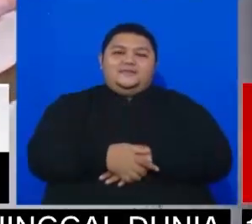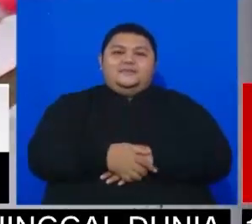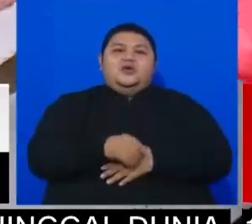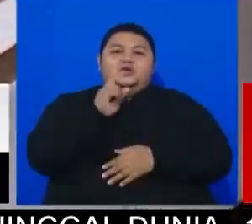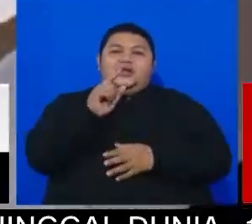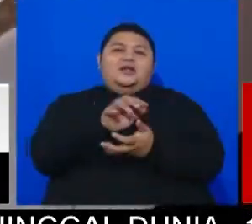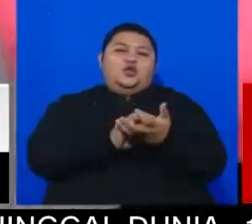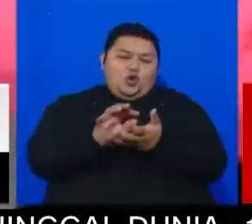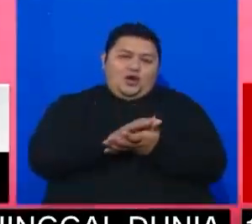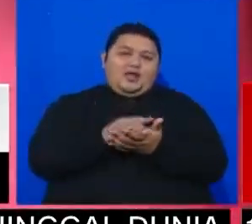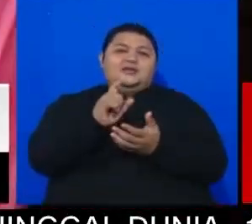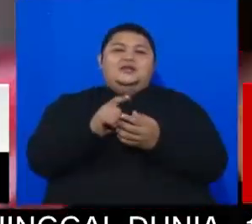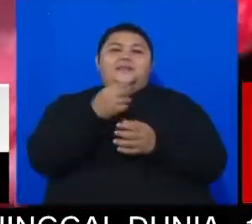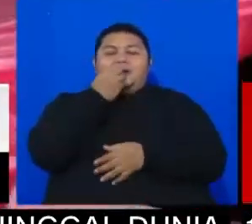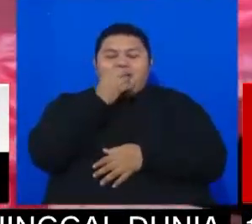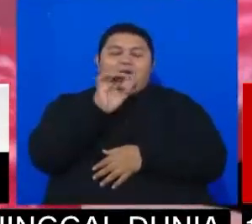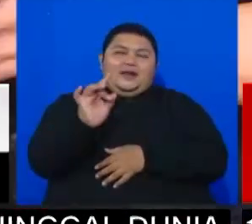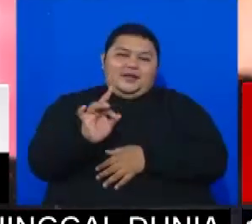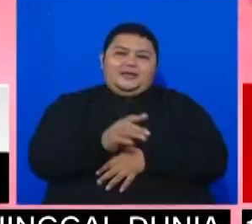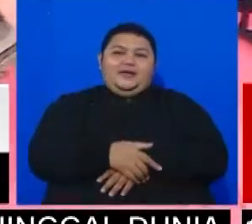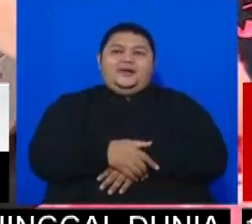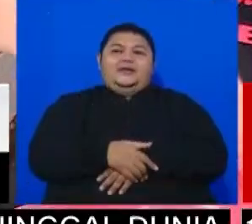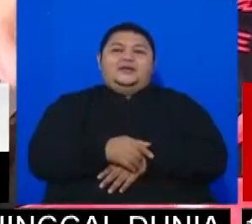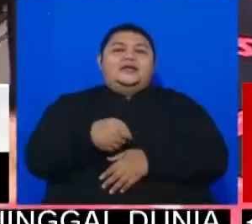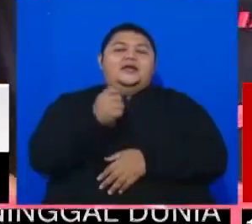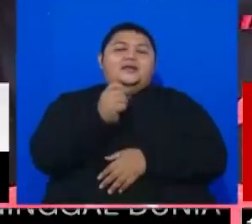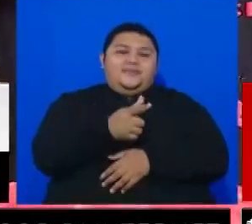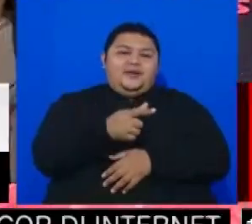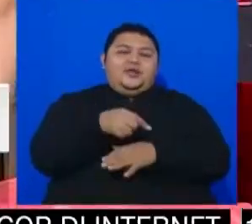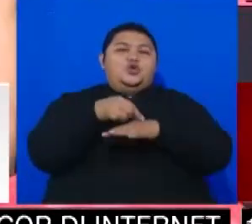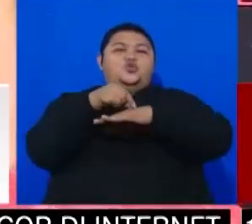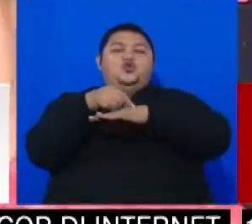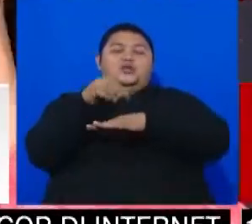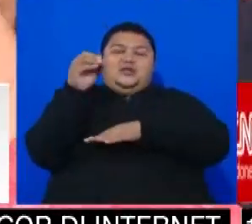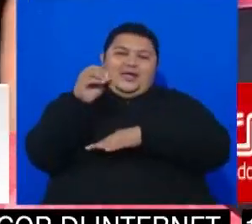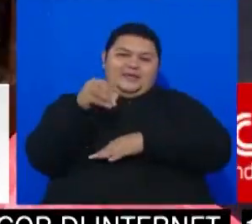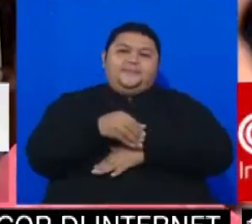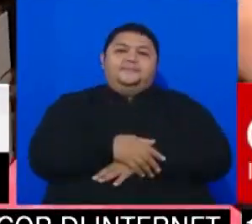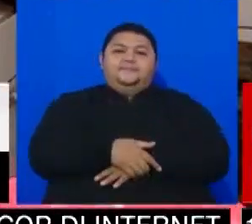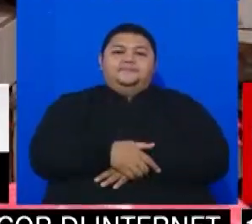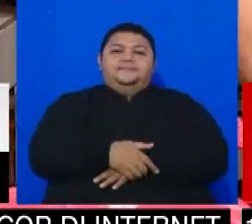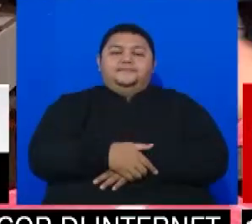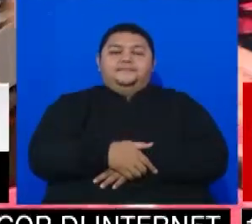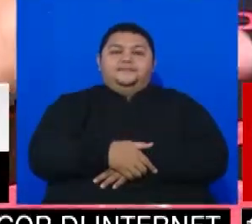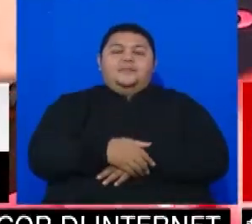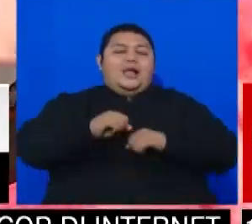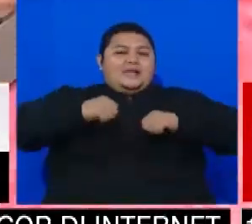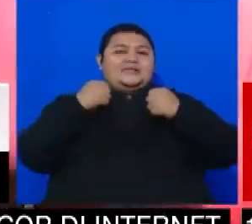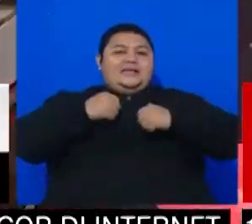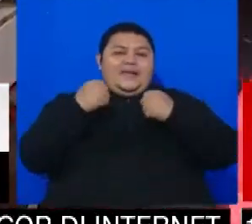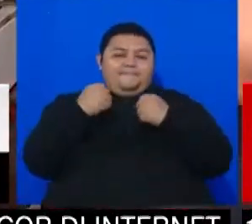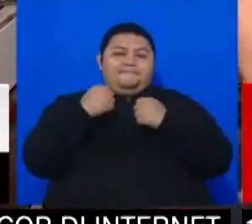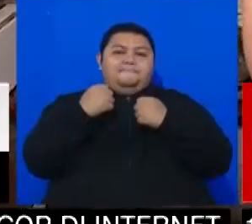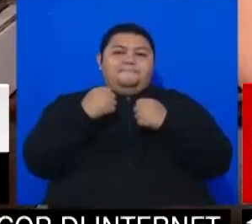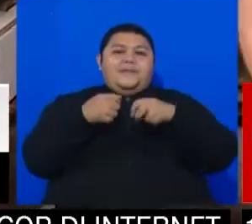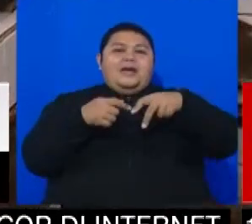menu lainnya. Nah, ini kita lagi beli kulit ya, Bu ya? Nah, biasanya tuh apa aja yang dibeli tuh, Bu? Sayap,